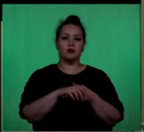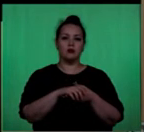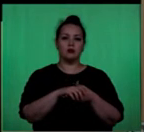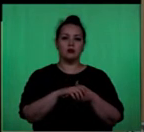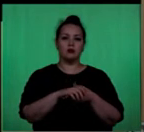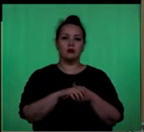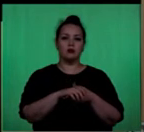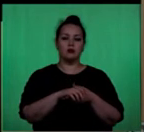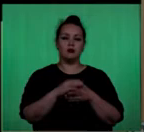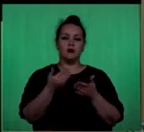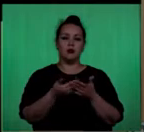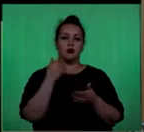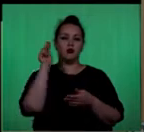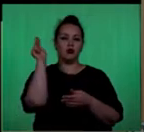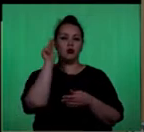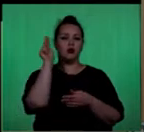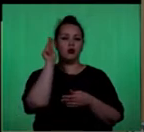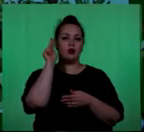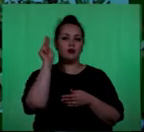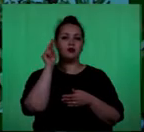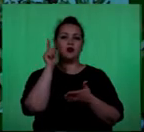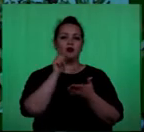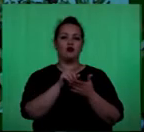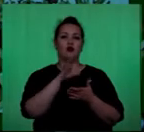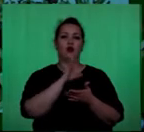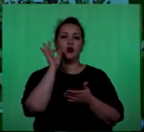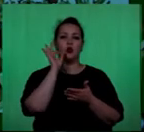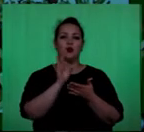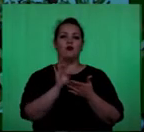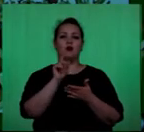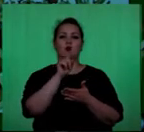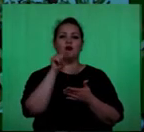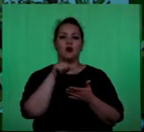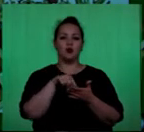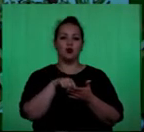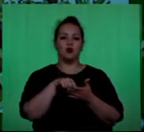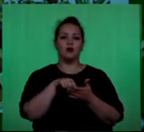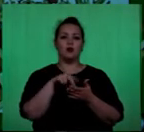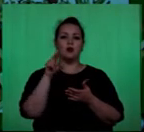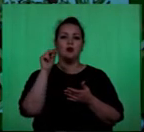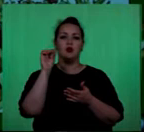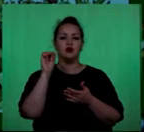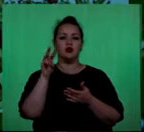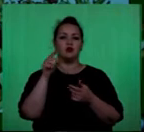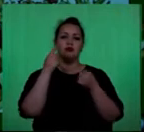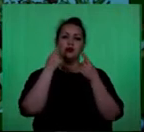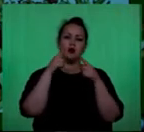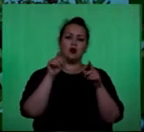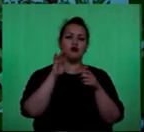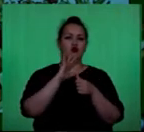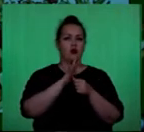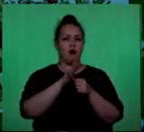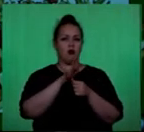на прошлом уроке вы должны были ответить на вопросы чем необычен карлсон